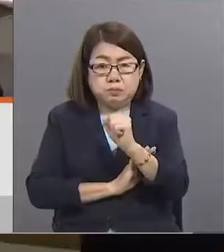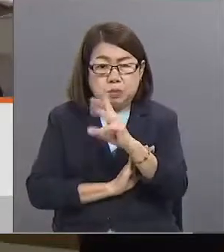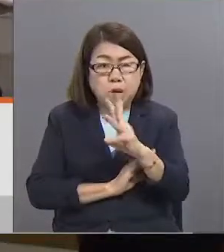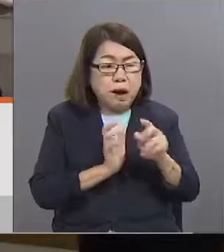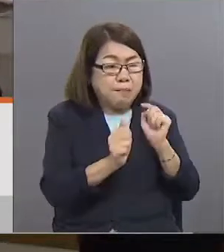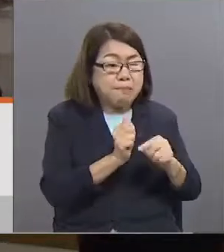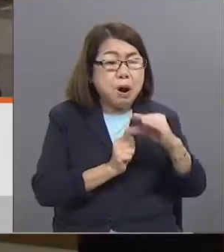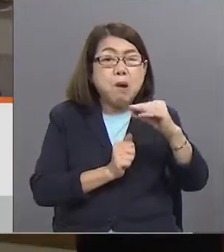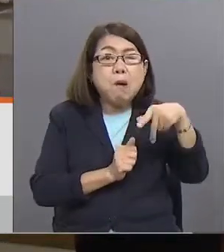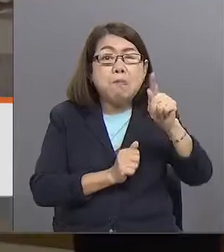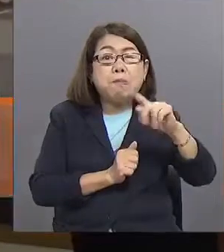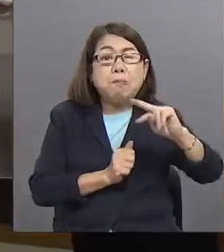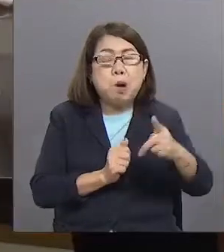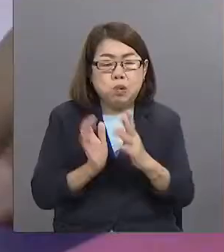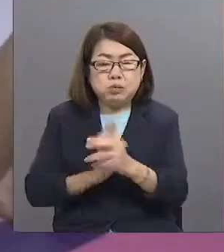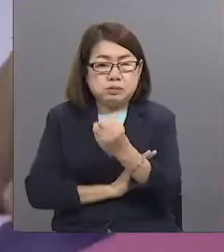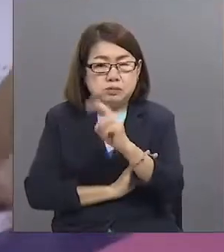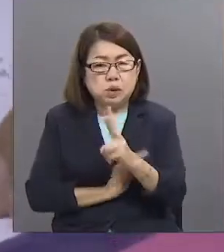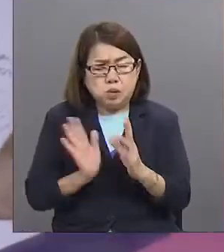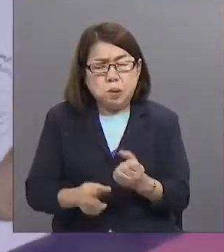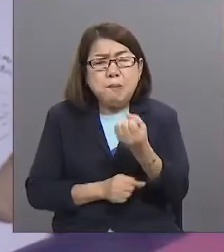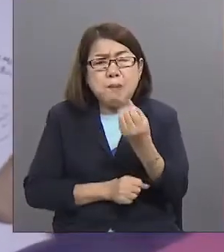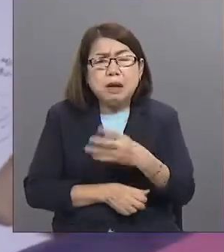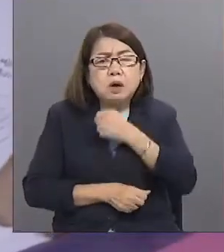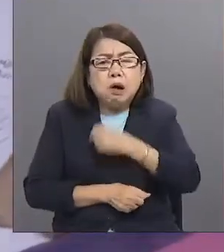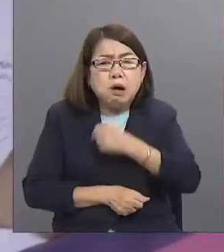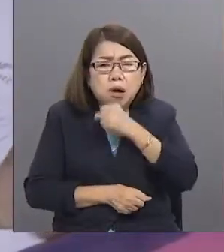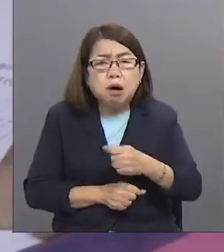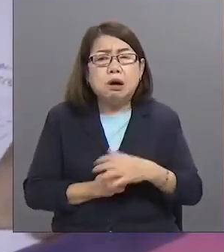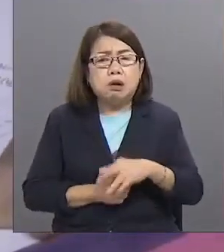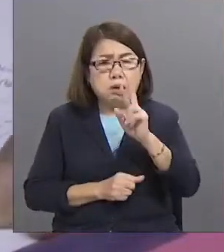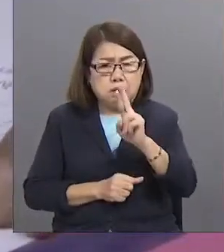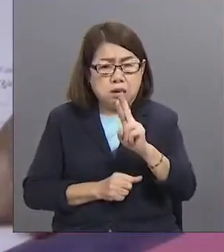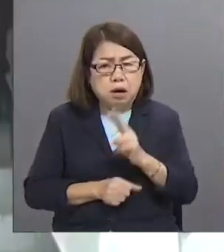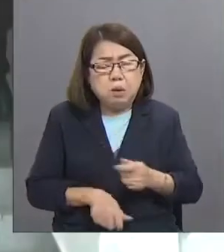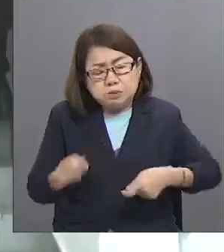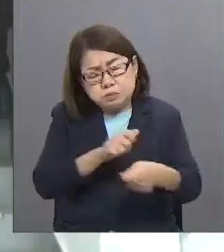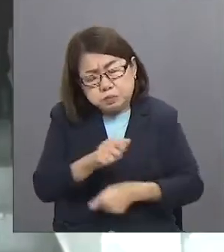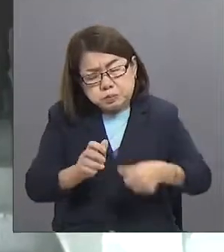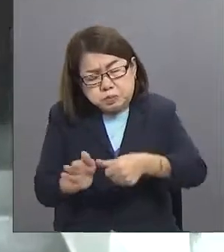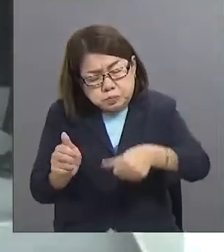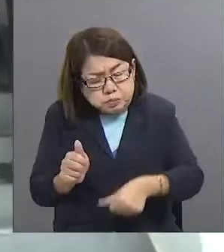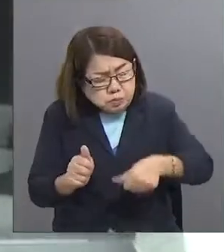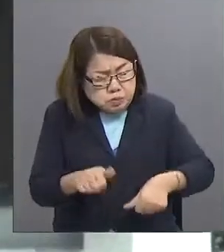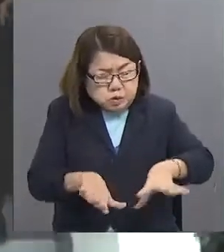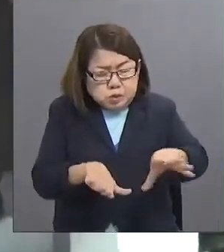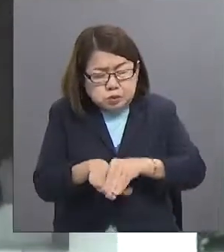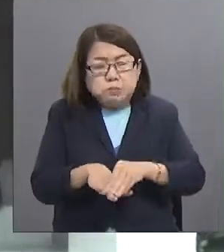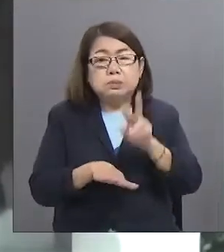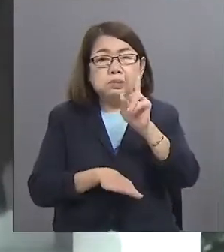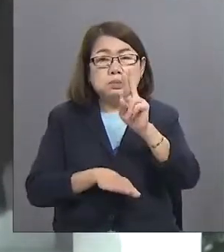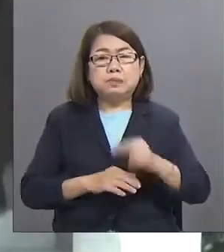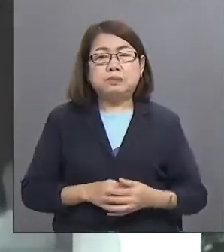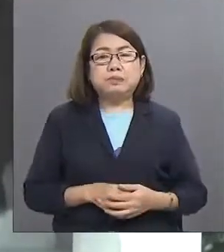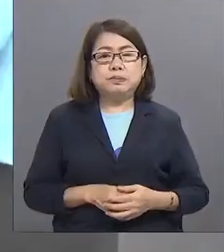คนโดยส่วนใหญ่เป็นเกษตรกรผู้สูงอายุที่มีภาวะเสี่ยงในการที่จะไปสัมผัสกับเชื้อโรคค่ะ